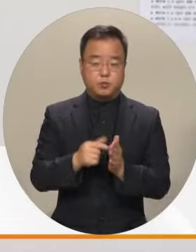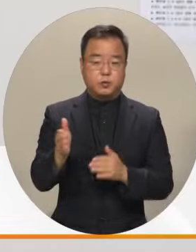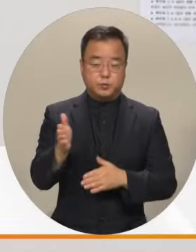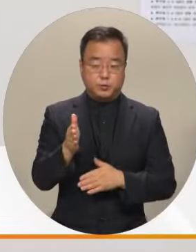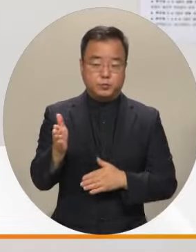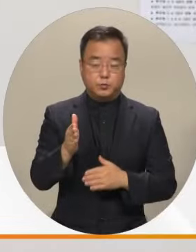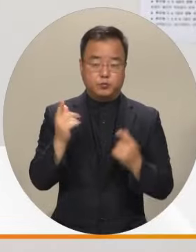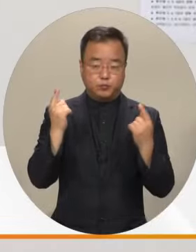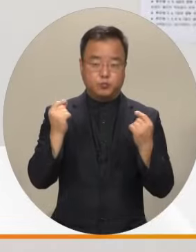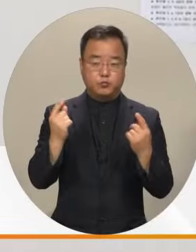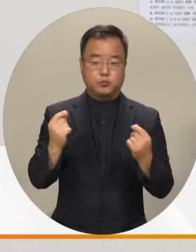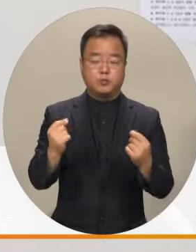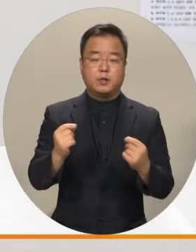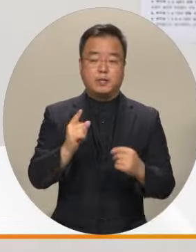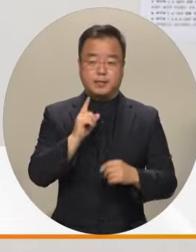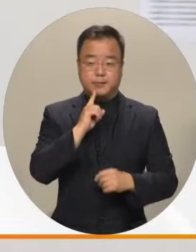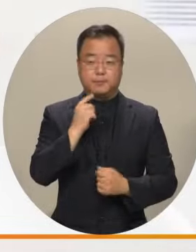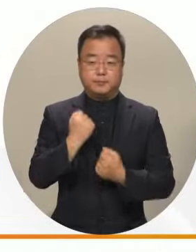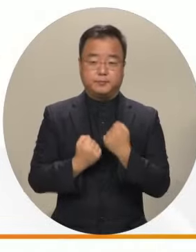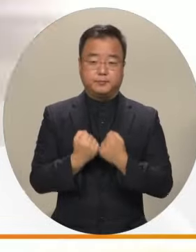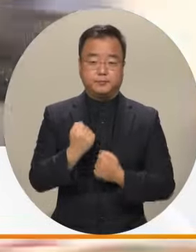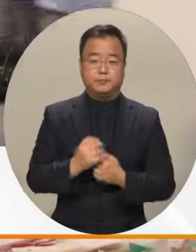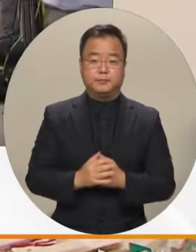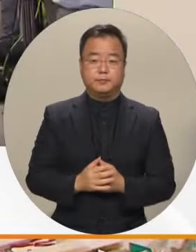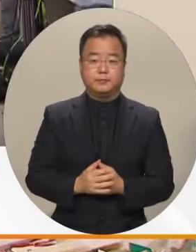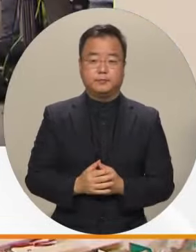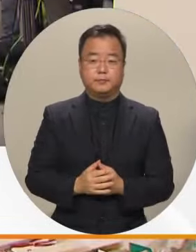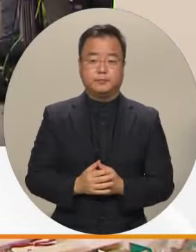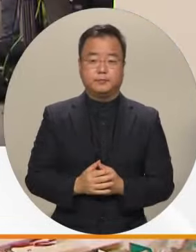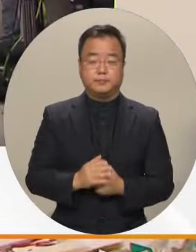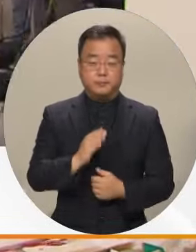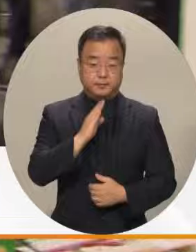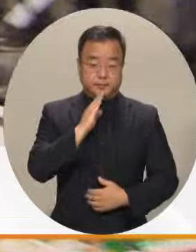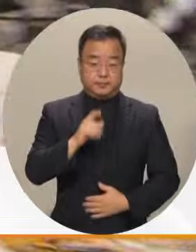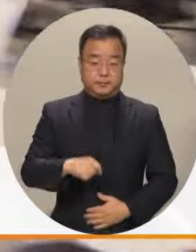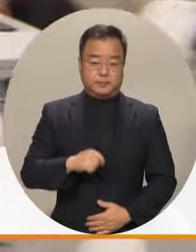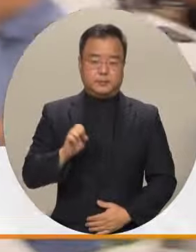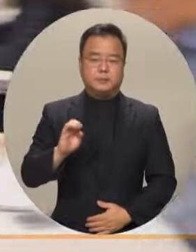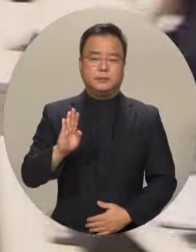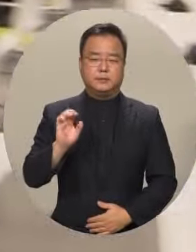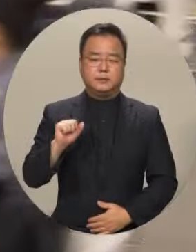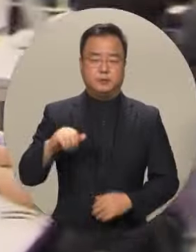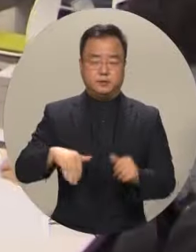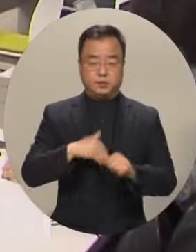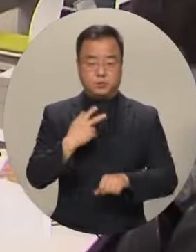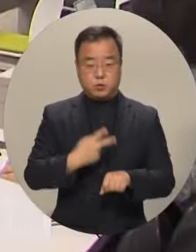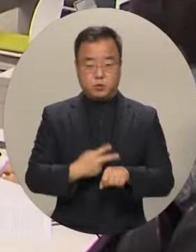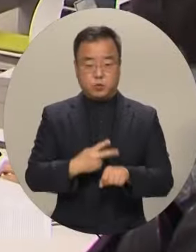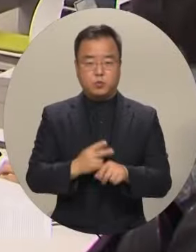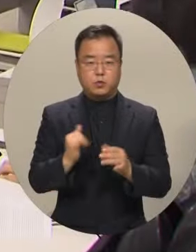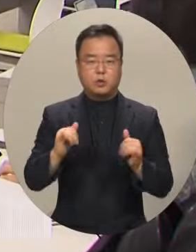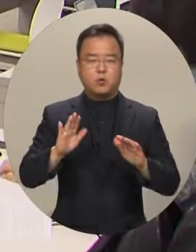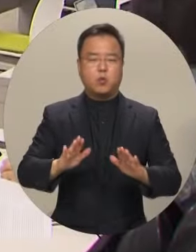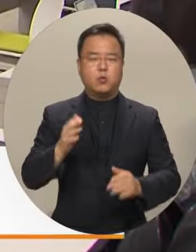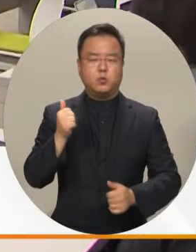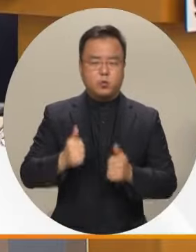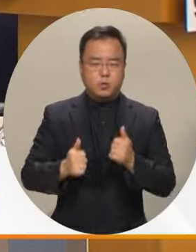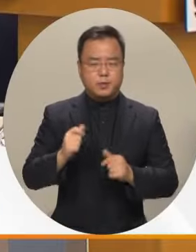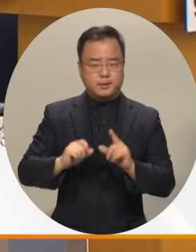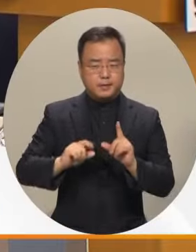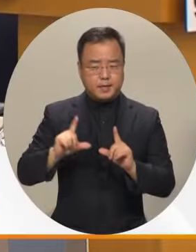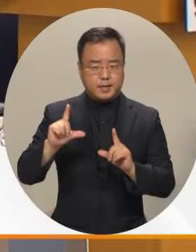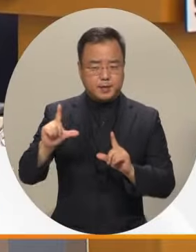것이 교육과정 평가 원칙의 설명입니다 실제 EBS 현장 교사단 오늘 시험이 전반적으로